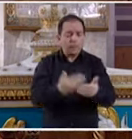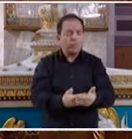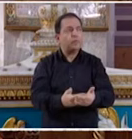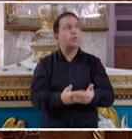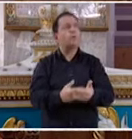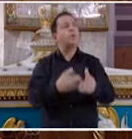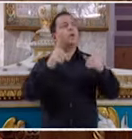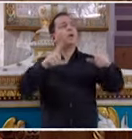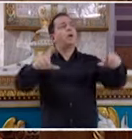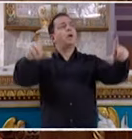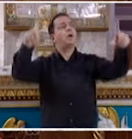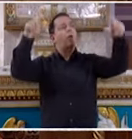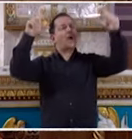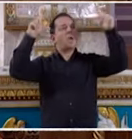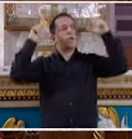τετέλεκας,